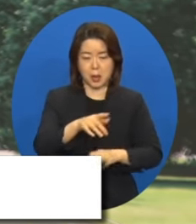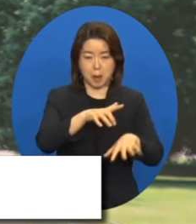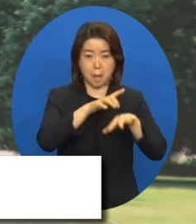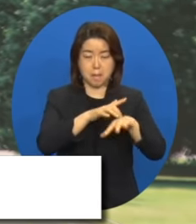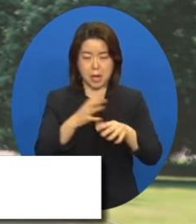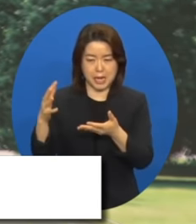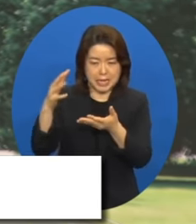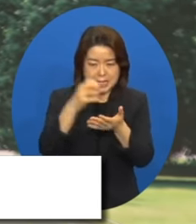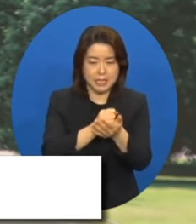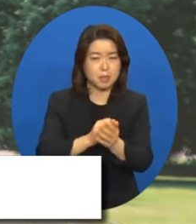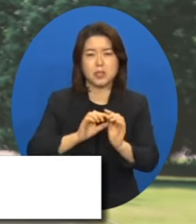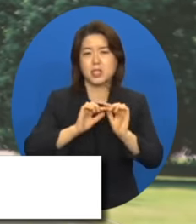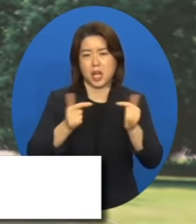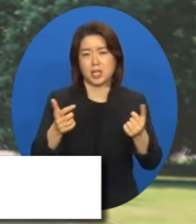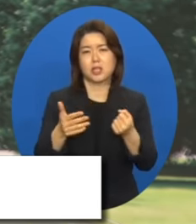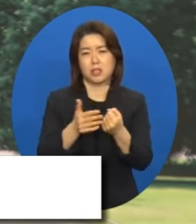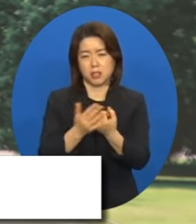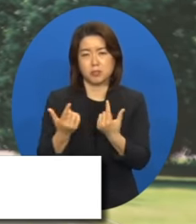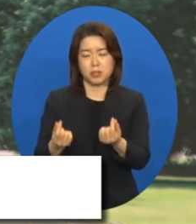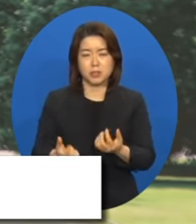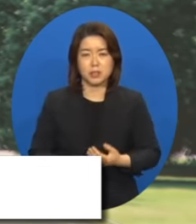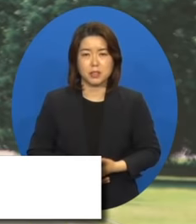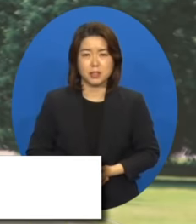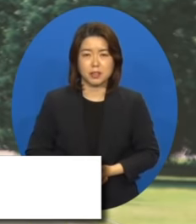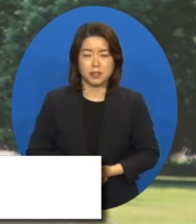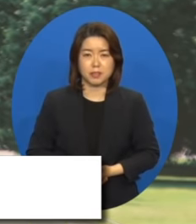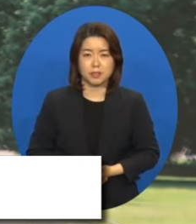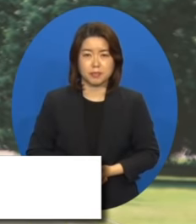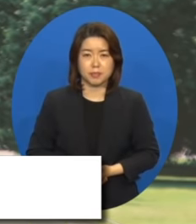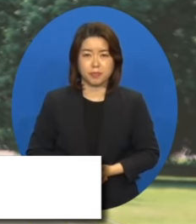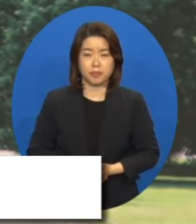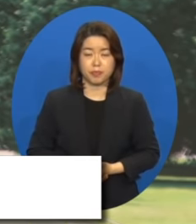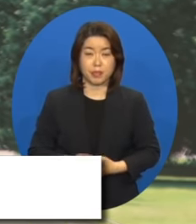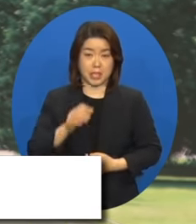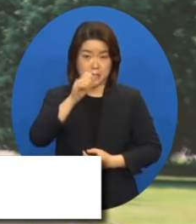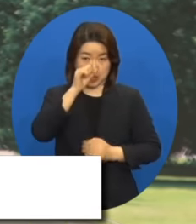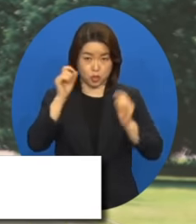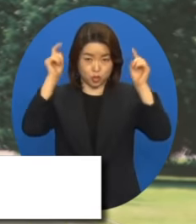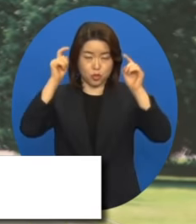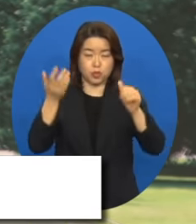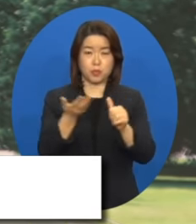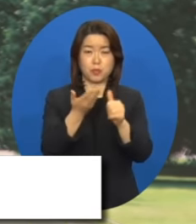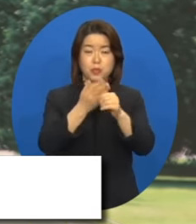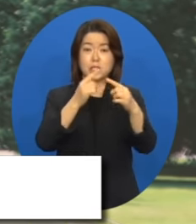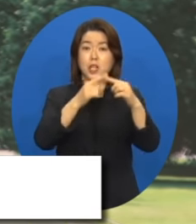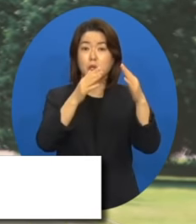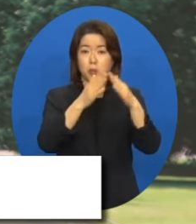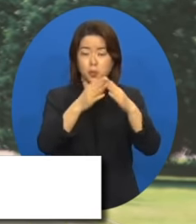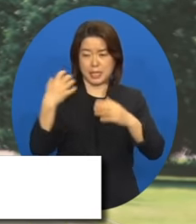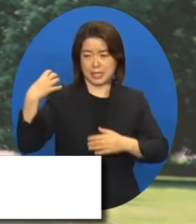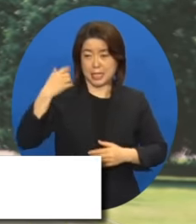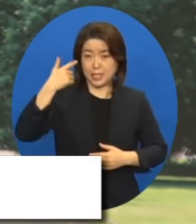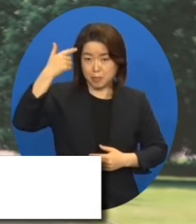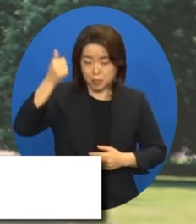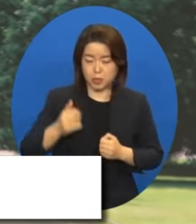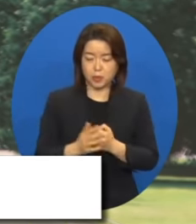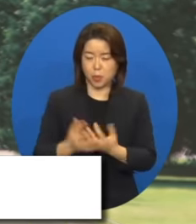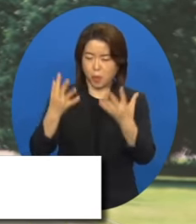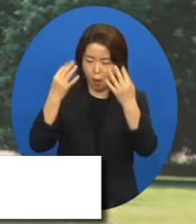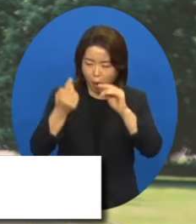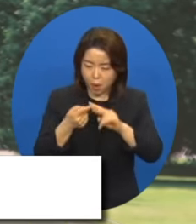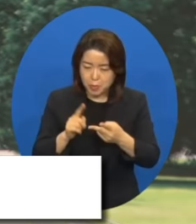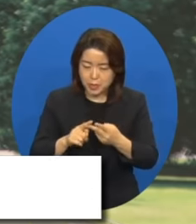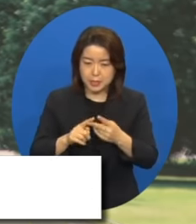마귀에게 사로잡혀지지 않기 때문에 그렇습니다. 선한 목자교회 담임 목사도 얼마든지